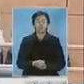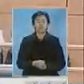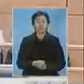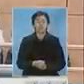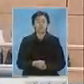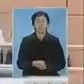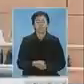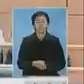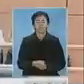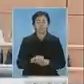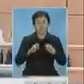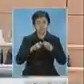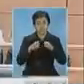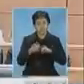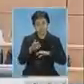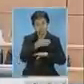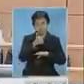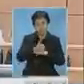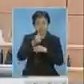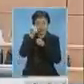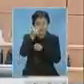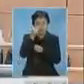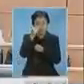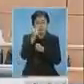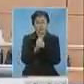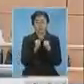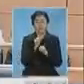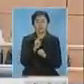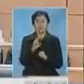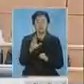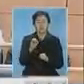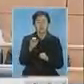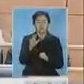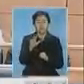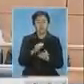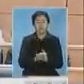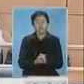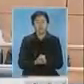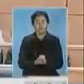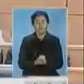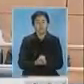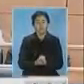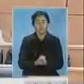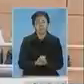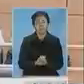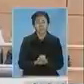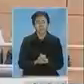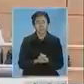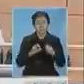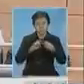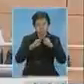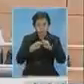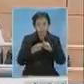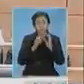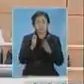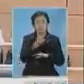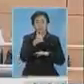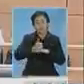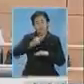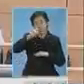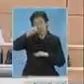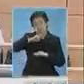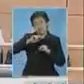เหตุการณ์ชุมนุมทางการเมืองในปี 2553เกิดการสูญเสียครั้งใหญ่ในประวัติศาสตร์การเมือง